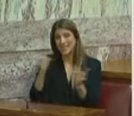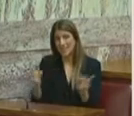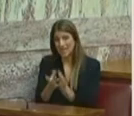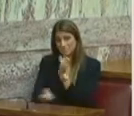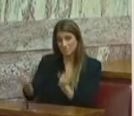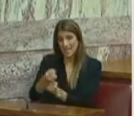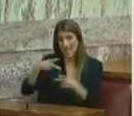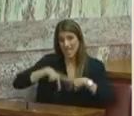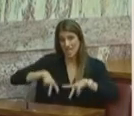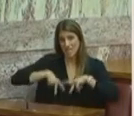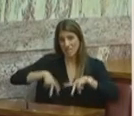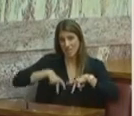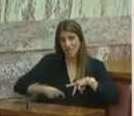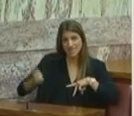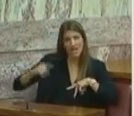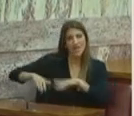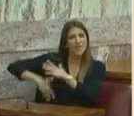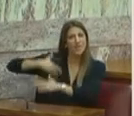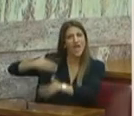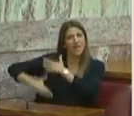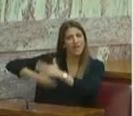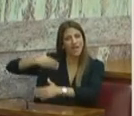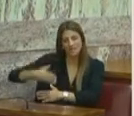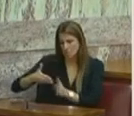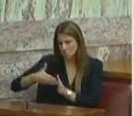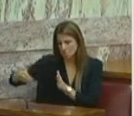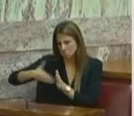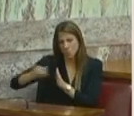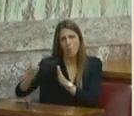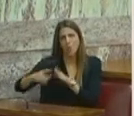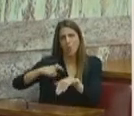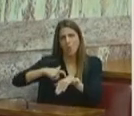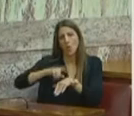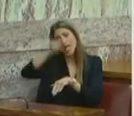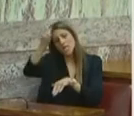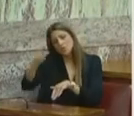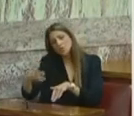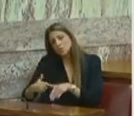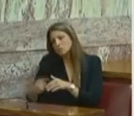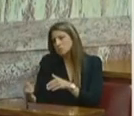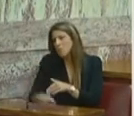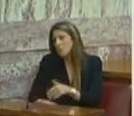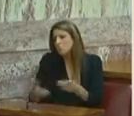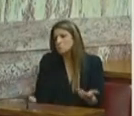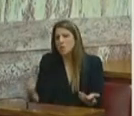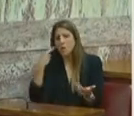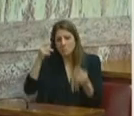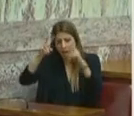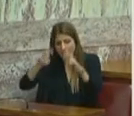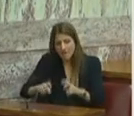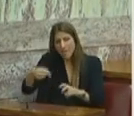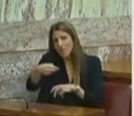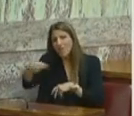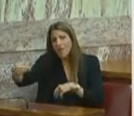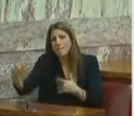κάποια άλλη διαδικασία μετά από ένα χρονικό διάστημα να έχει έρθει εδώ να εξετάσει το ζήτημα των